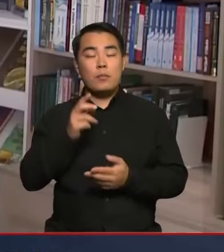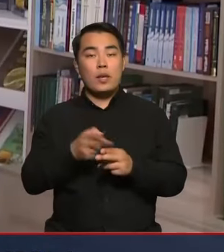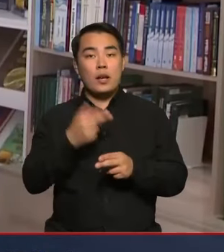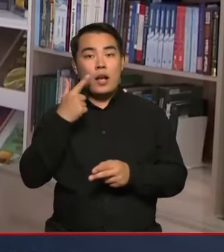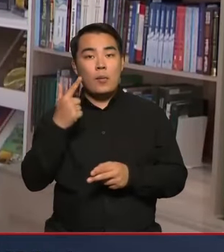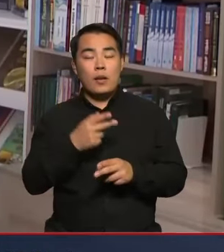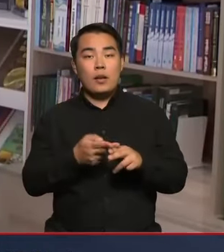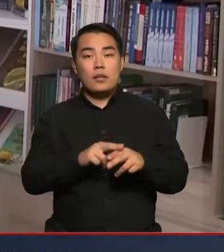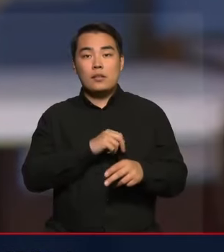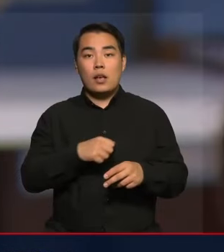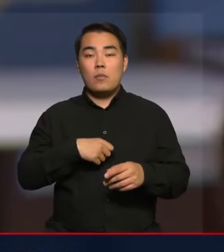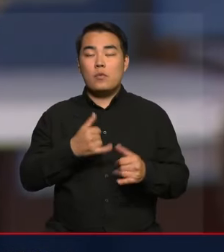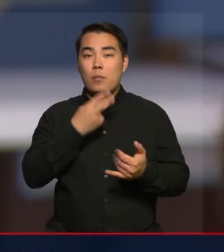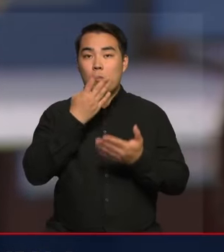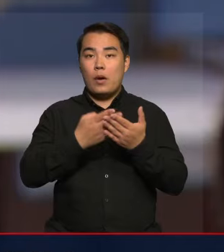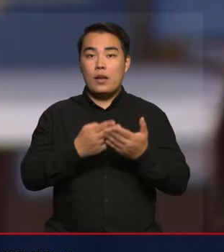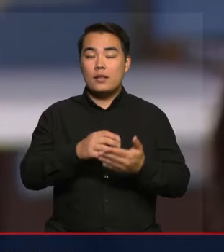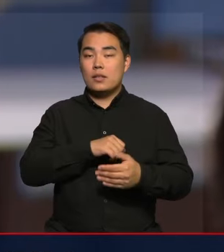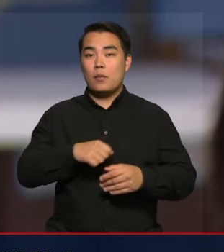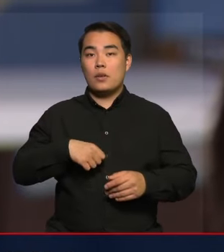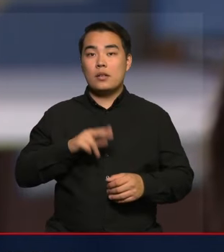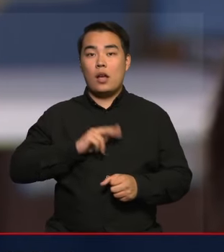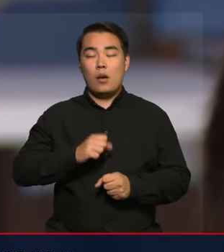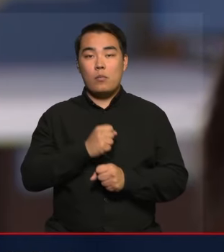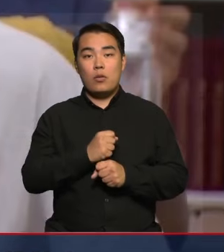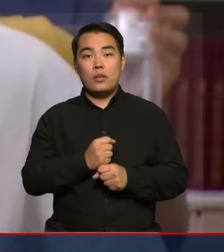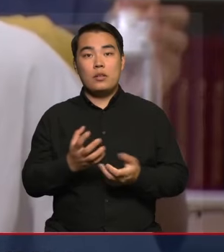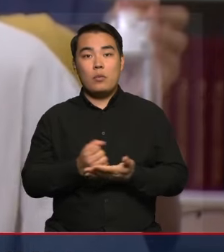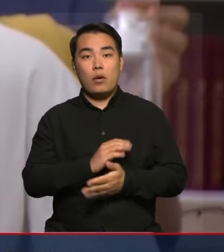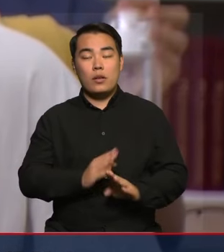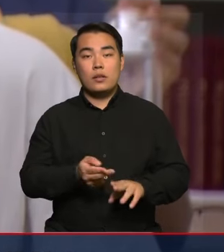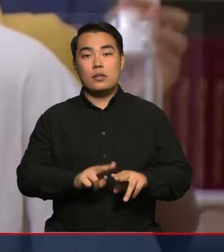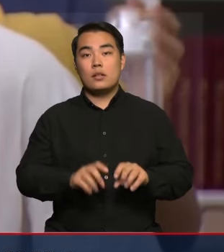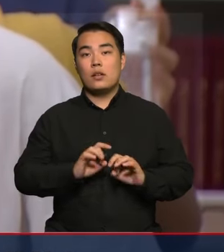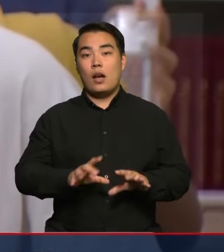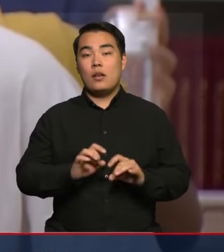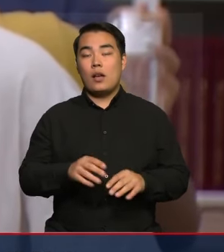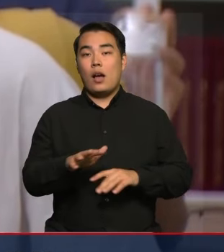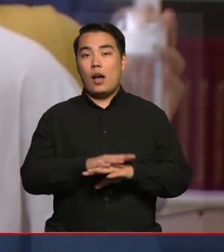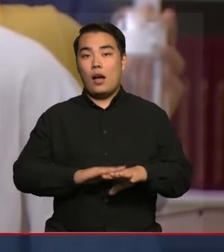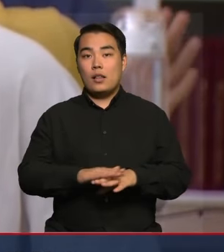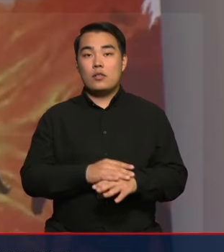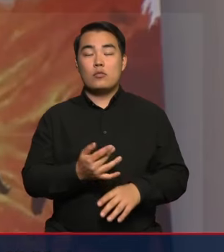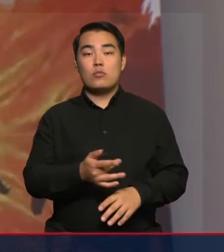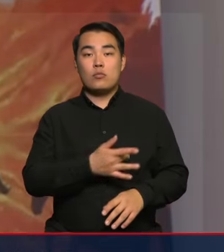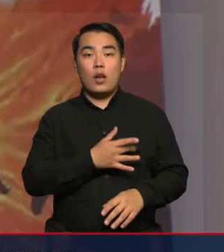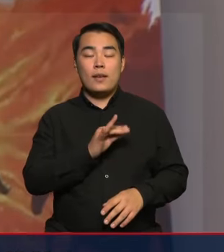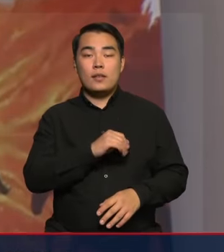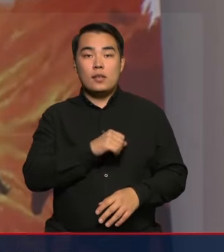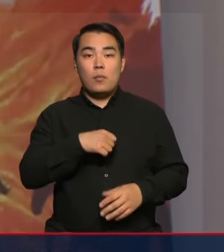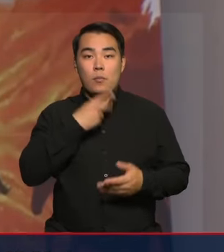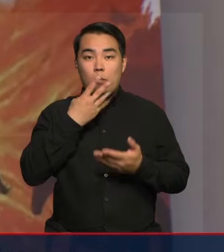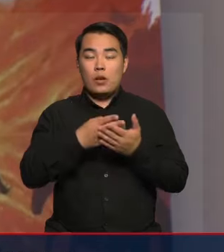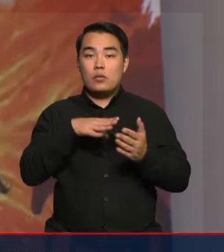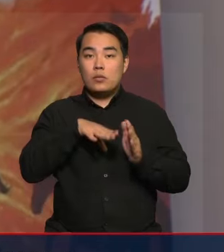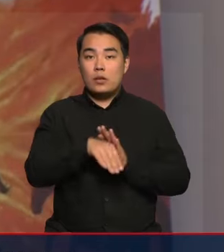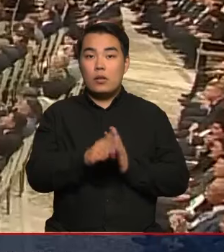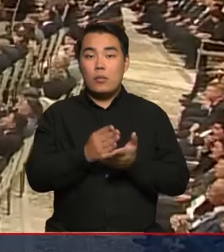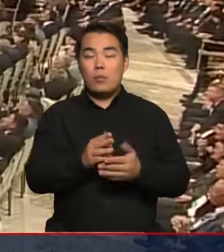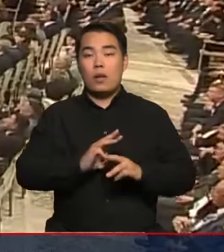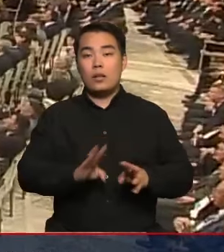жоқ. Ұлттық дәстүр мен өнер өрлемесе, өзгесі де өміршең емес. Өйткені халықтың жаны мен жады түп тамырында жатыр.